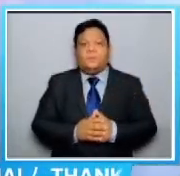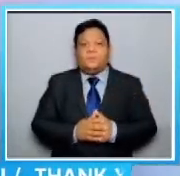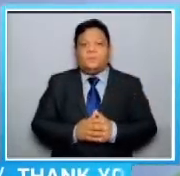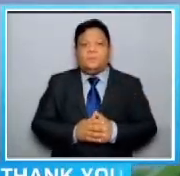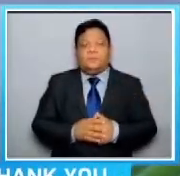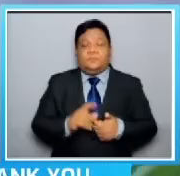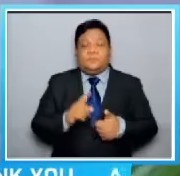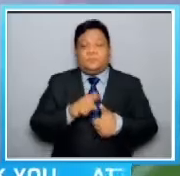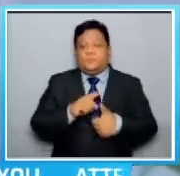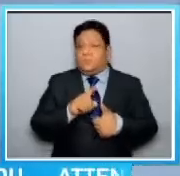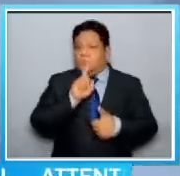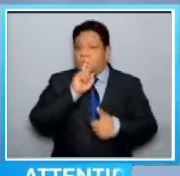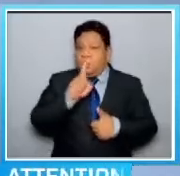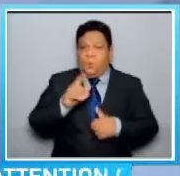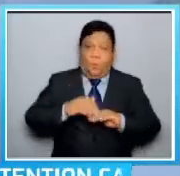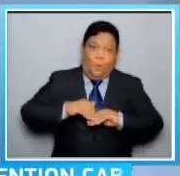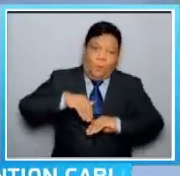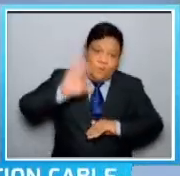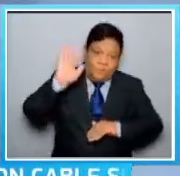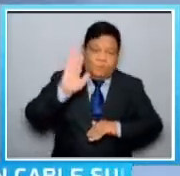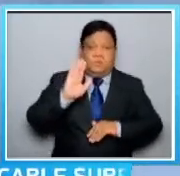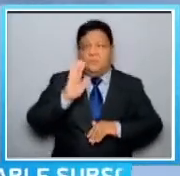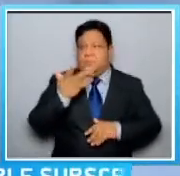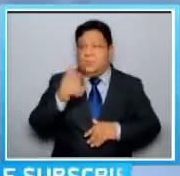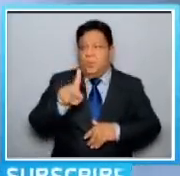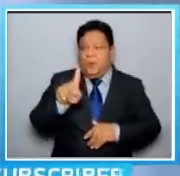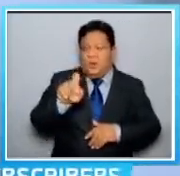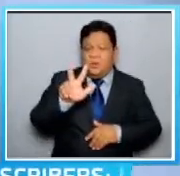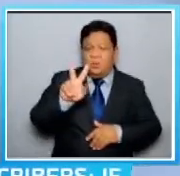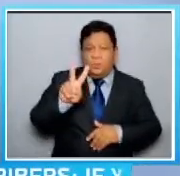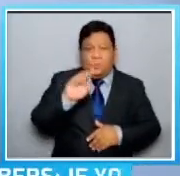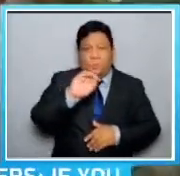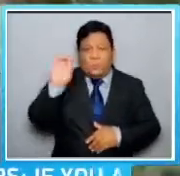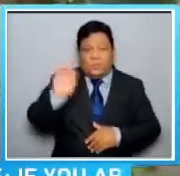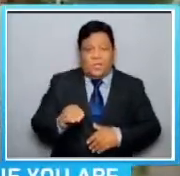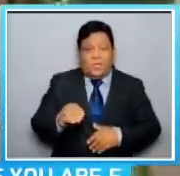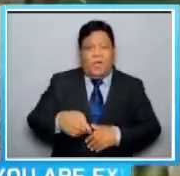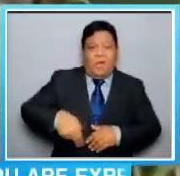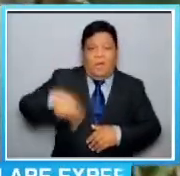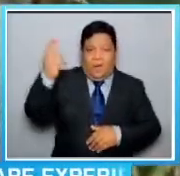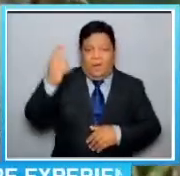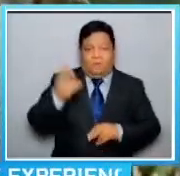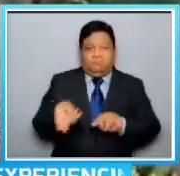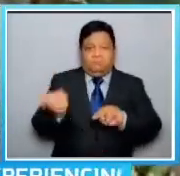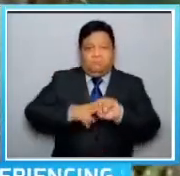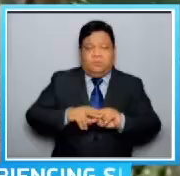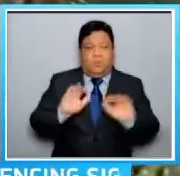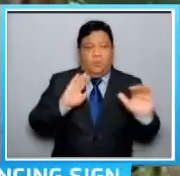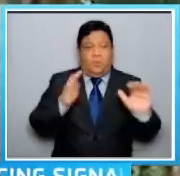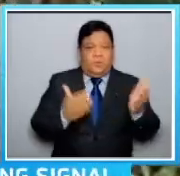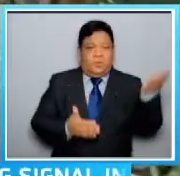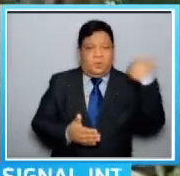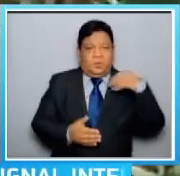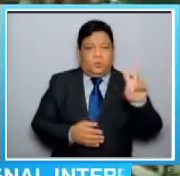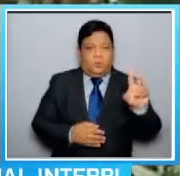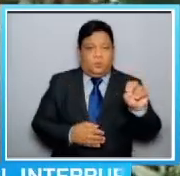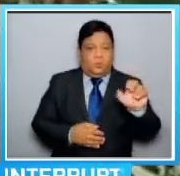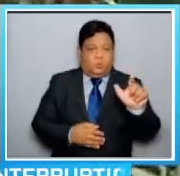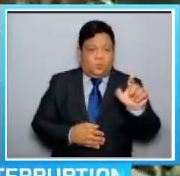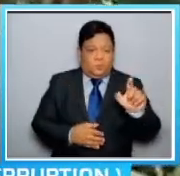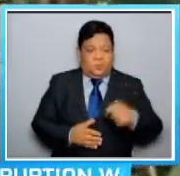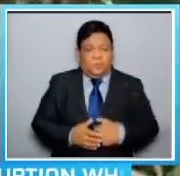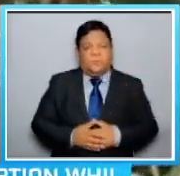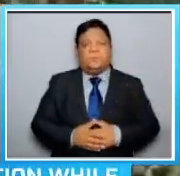o 132% ang itinaas nito kumpara sa parehong panahon noong 2021. May